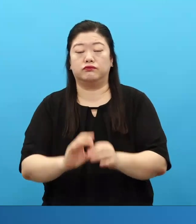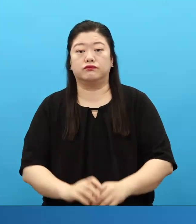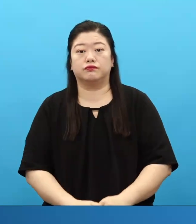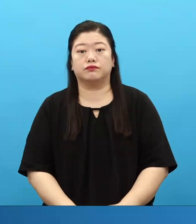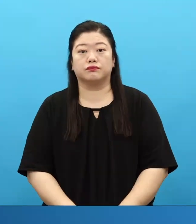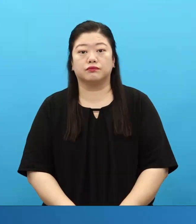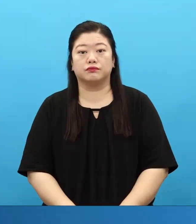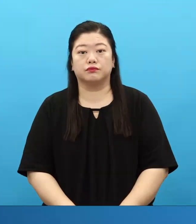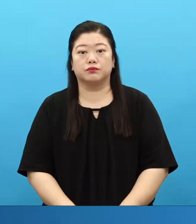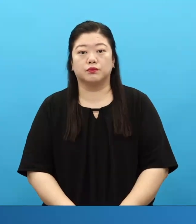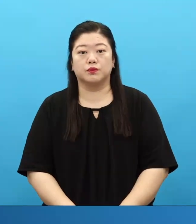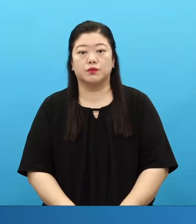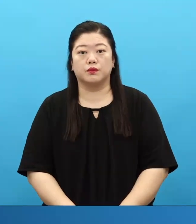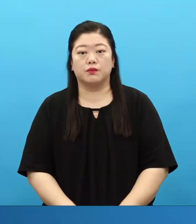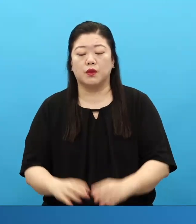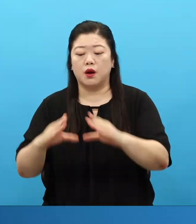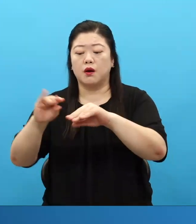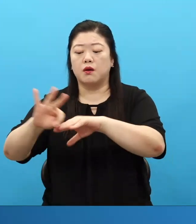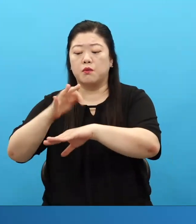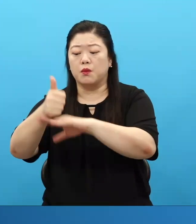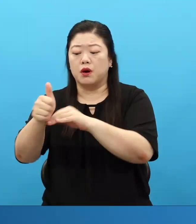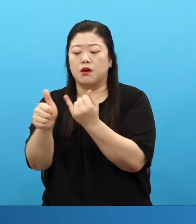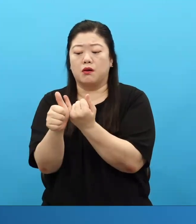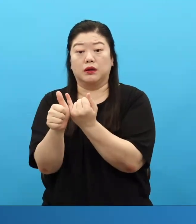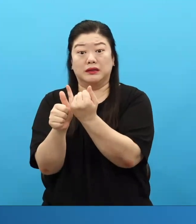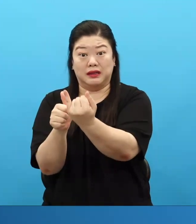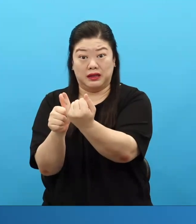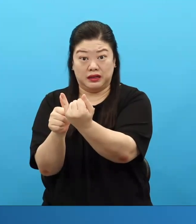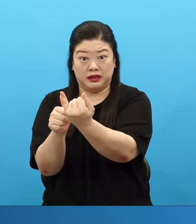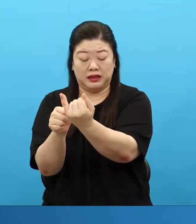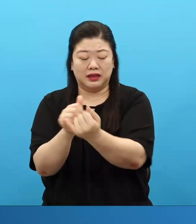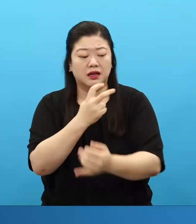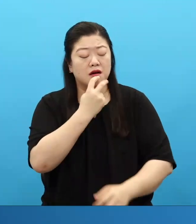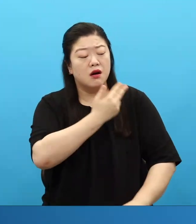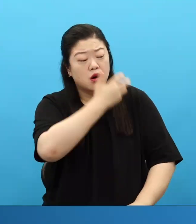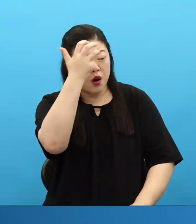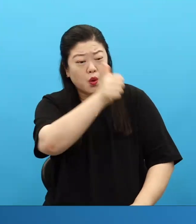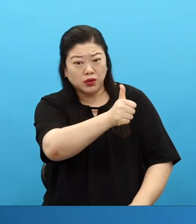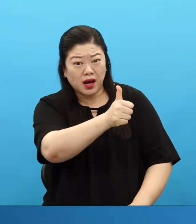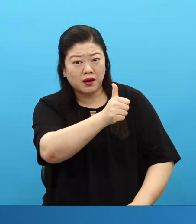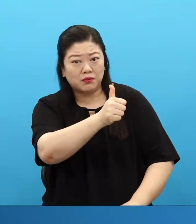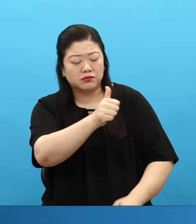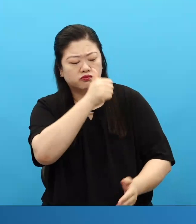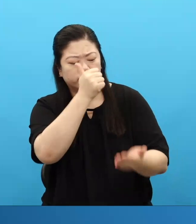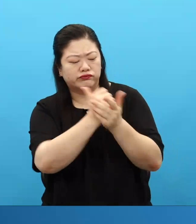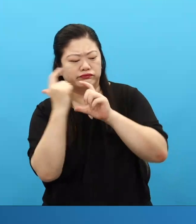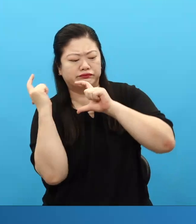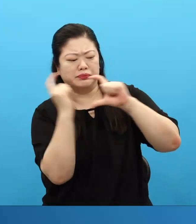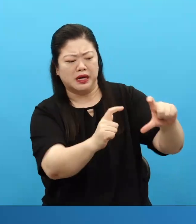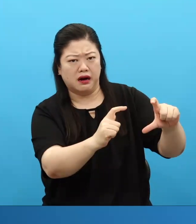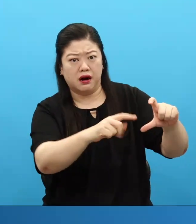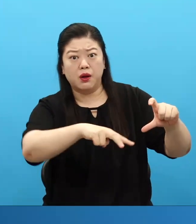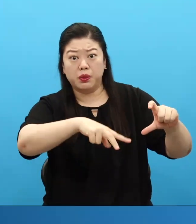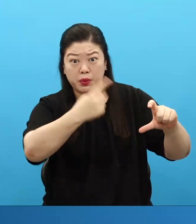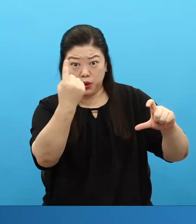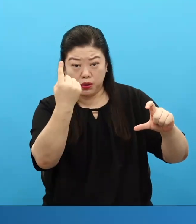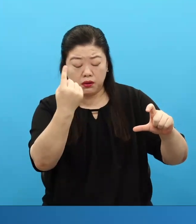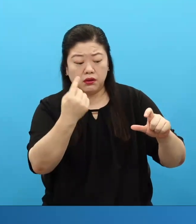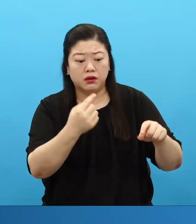보디발의 아내가 누명 세웠는데도 살리고요. And even though Potiphar's wife falsely accused him, he saved her.